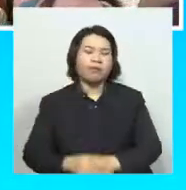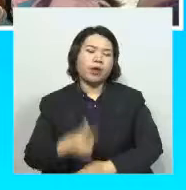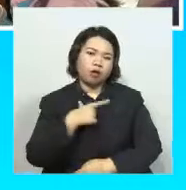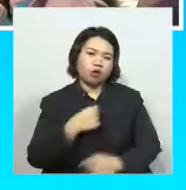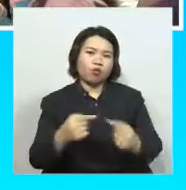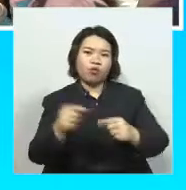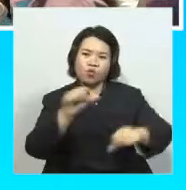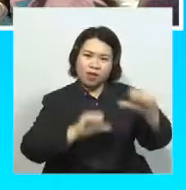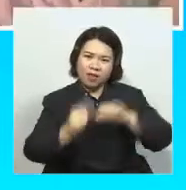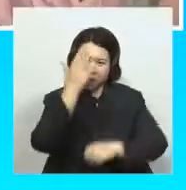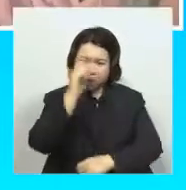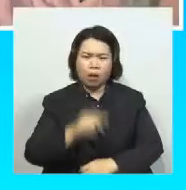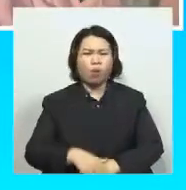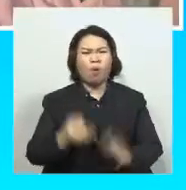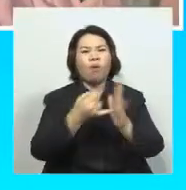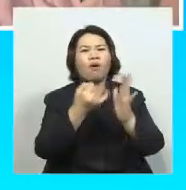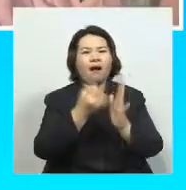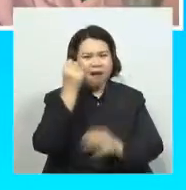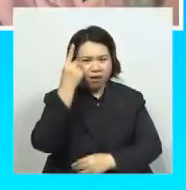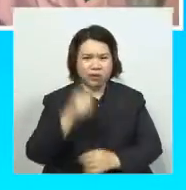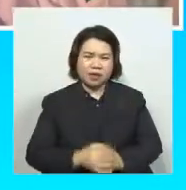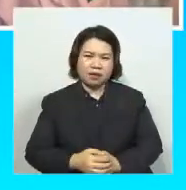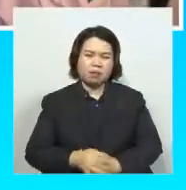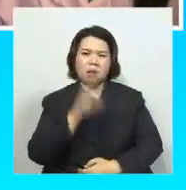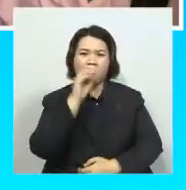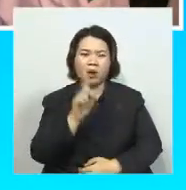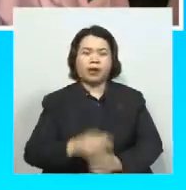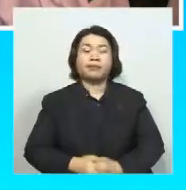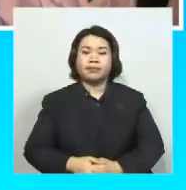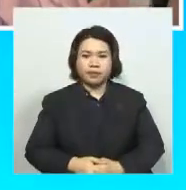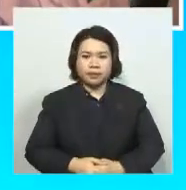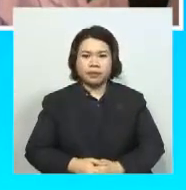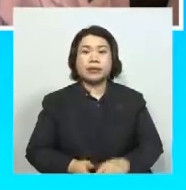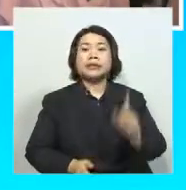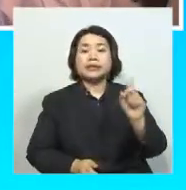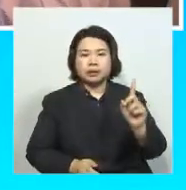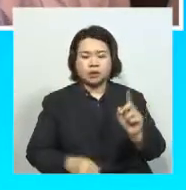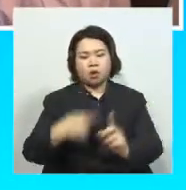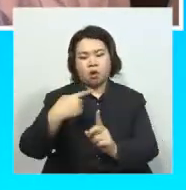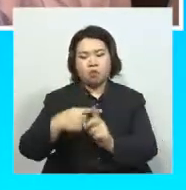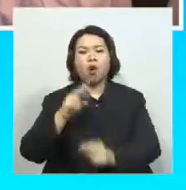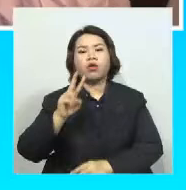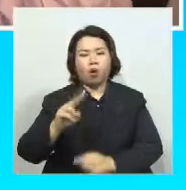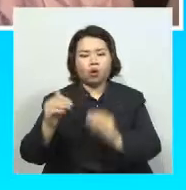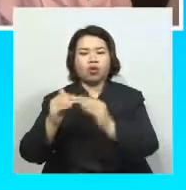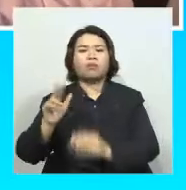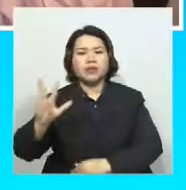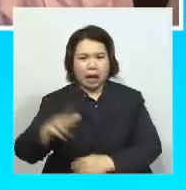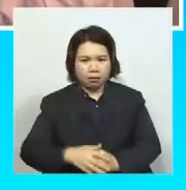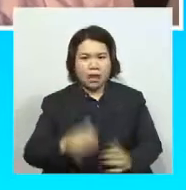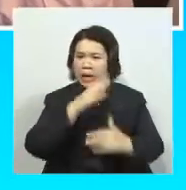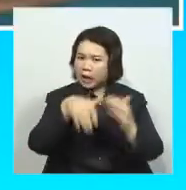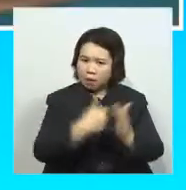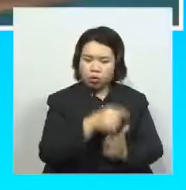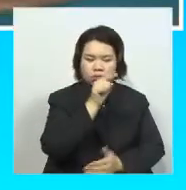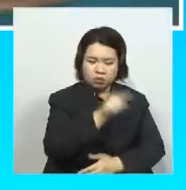ขาชอบเรื่องของวิทยาศาสตร์เขาบอกว่ามันเข้าใจง่ายกว่าเพราะเขาจะบอกว่าคือ1บวกกับ2ก็จะได้3คือทุกอย่